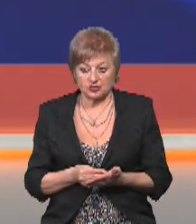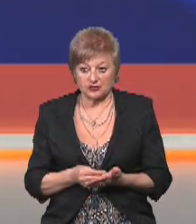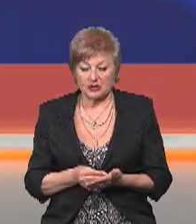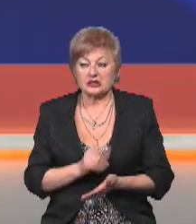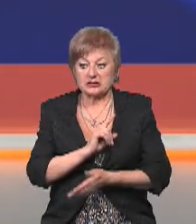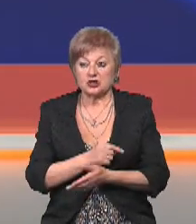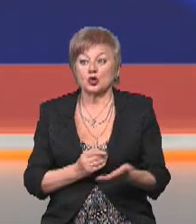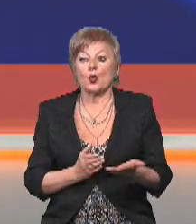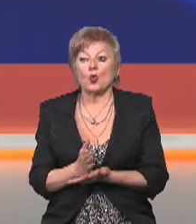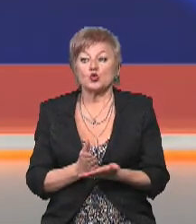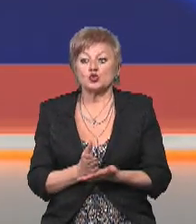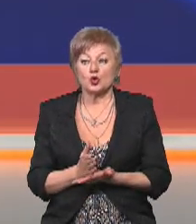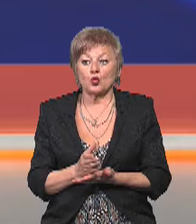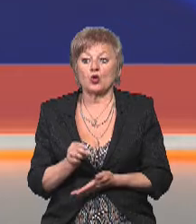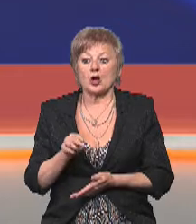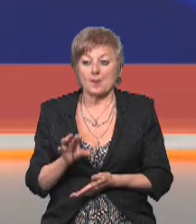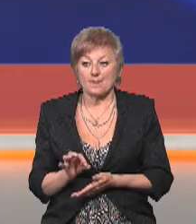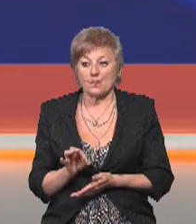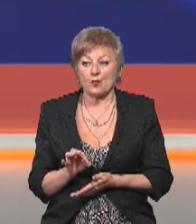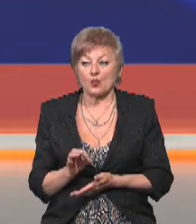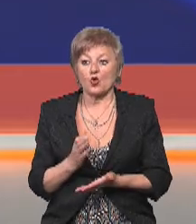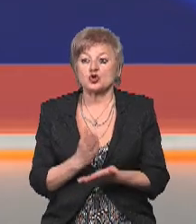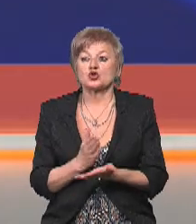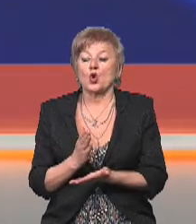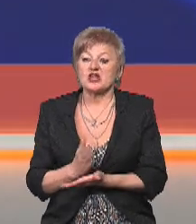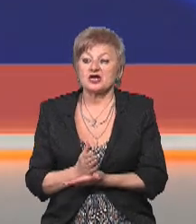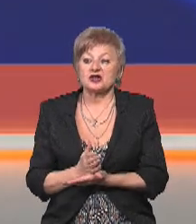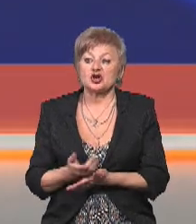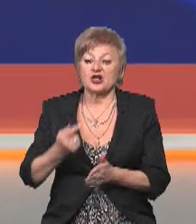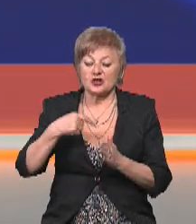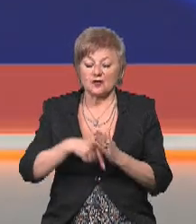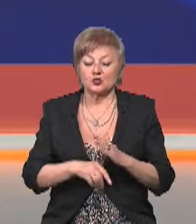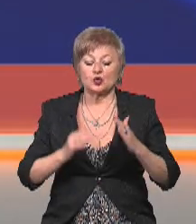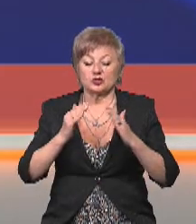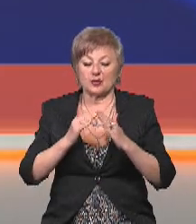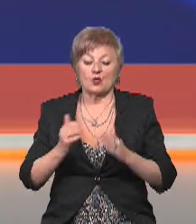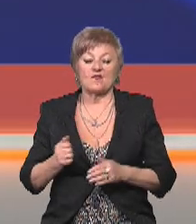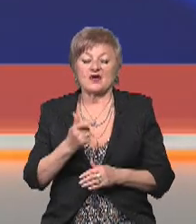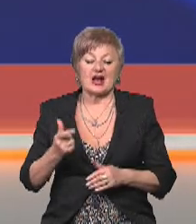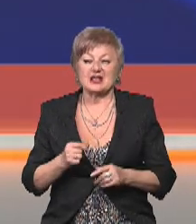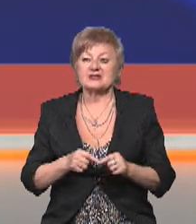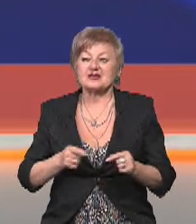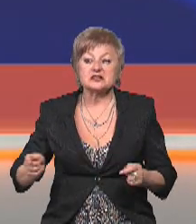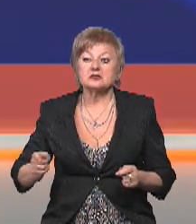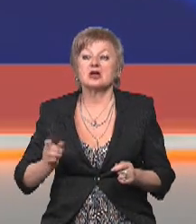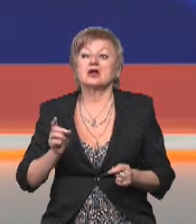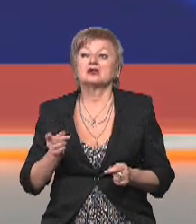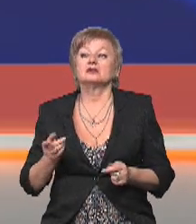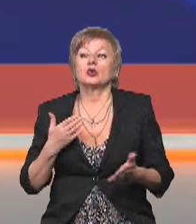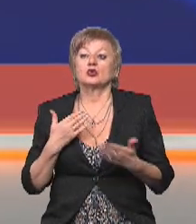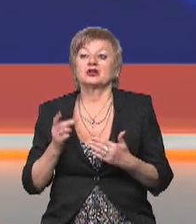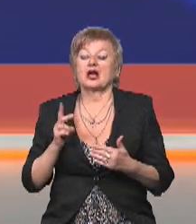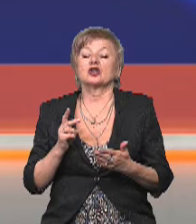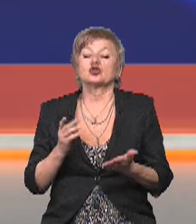Услуга по содержанию этой внутридомовой газовой сети относится к услуге